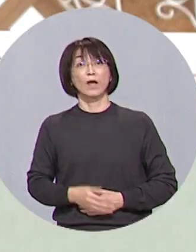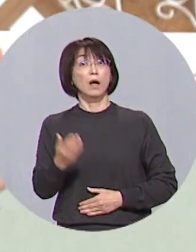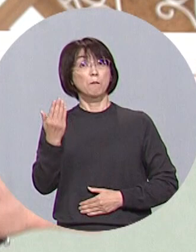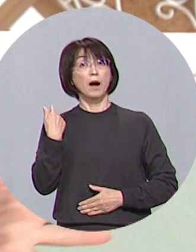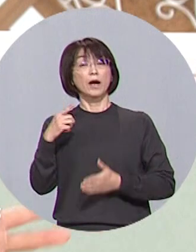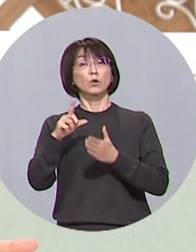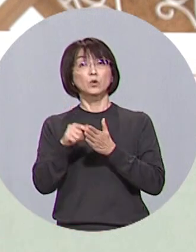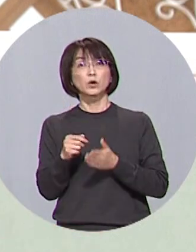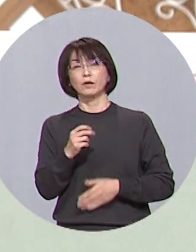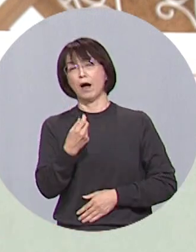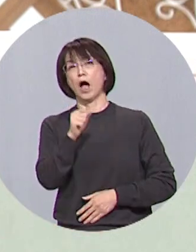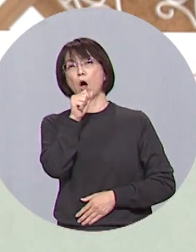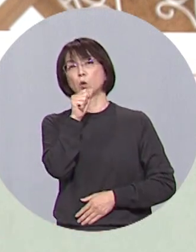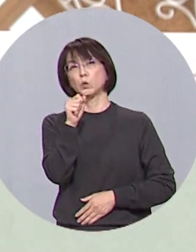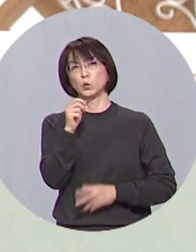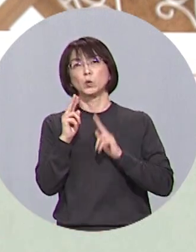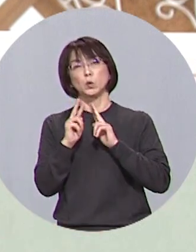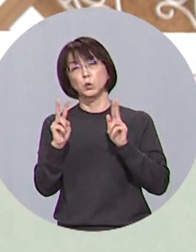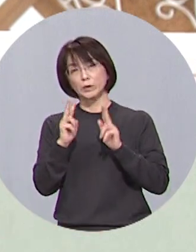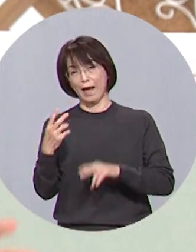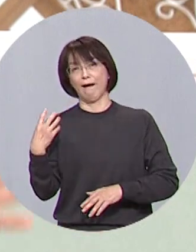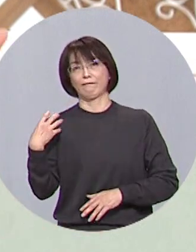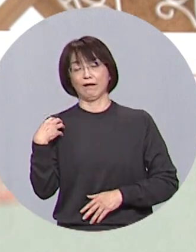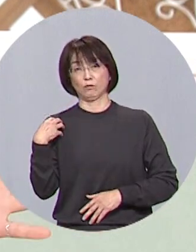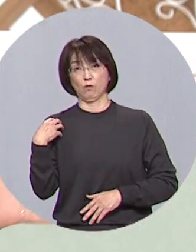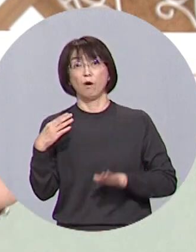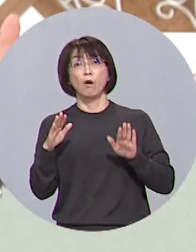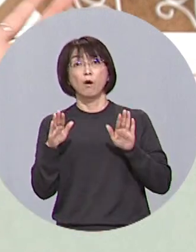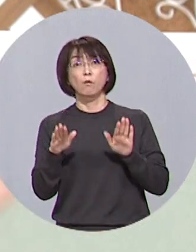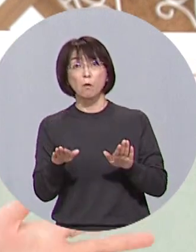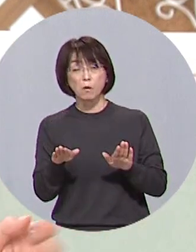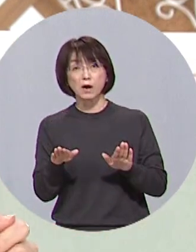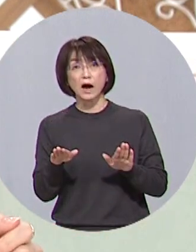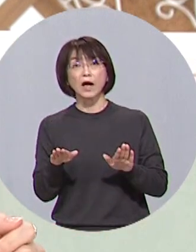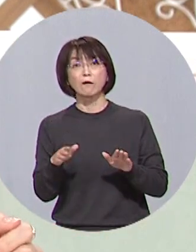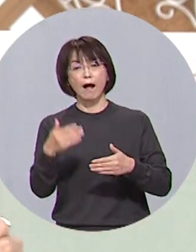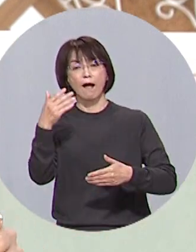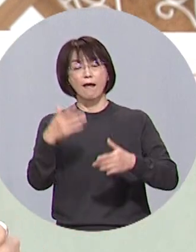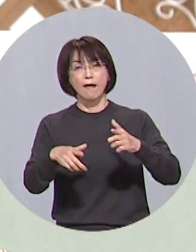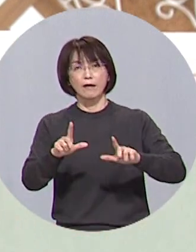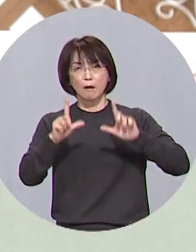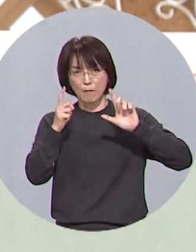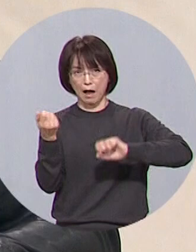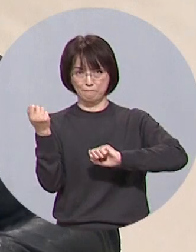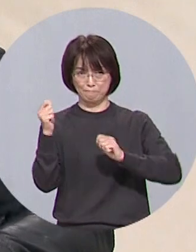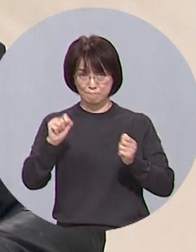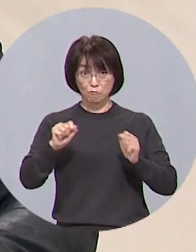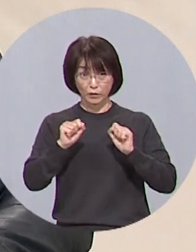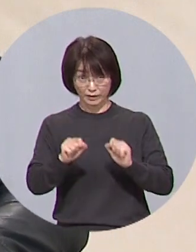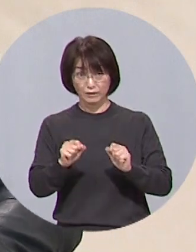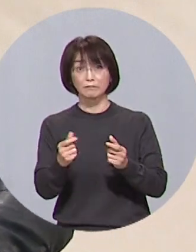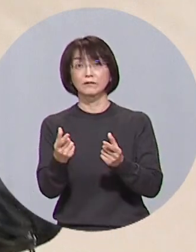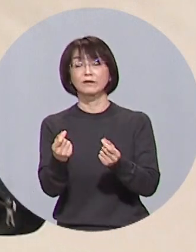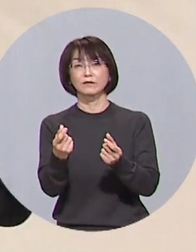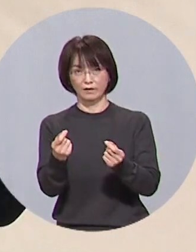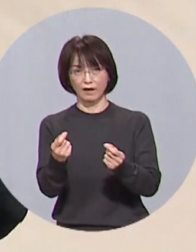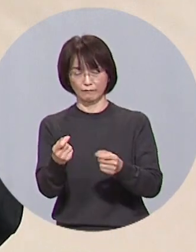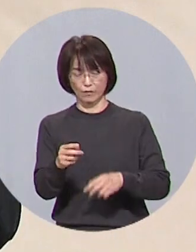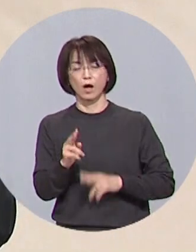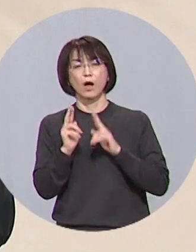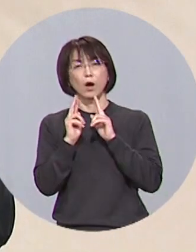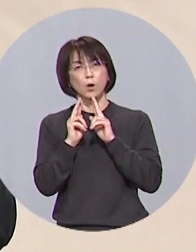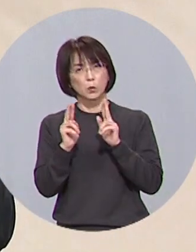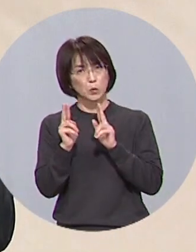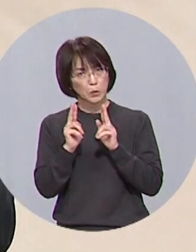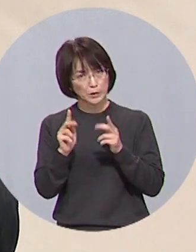作はあの主題歌を担当されていましたけれども、はい、今回はご出演もされてるんですよね。 そうですね、主題歌もやらせてい